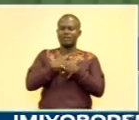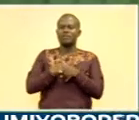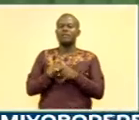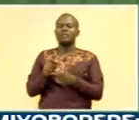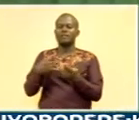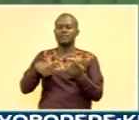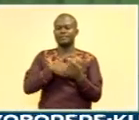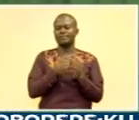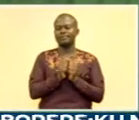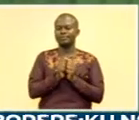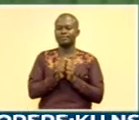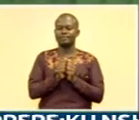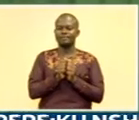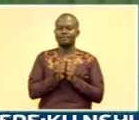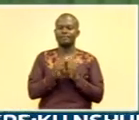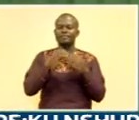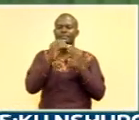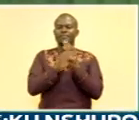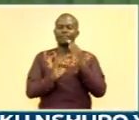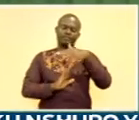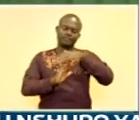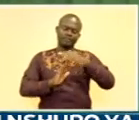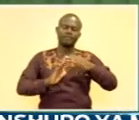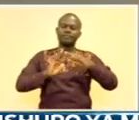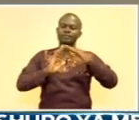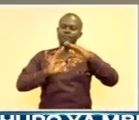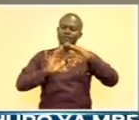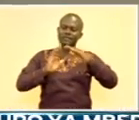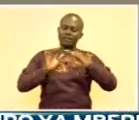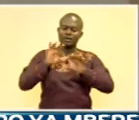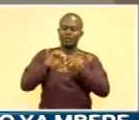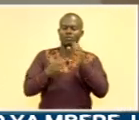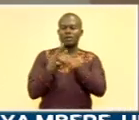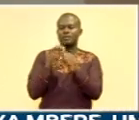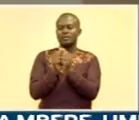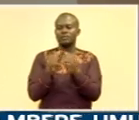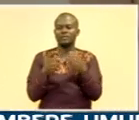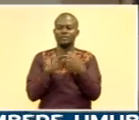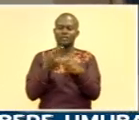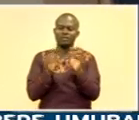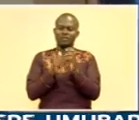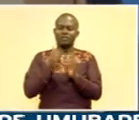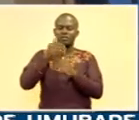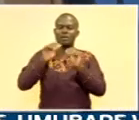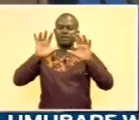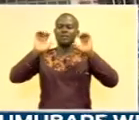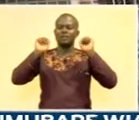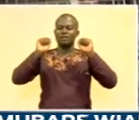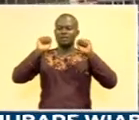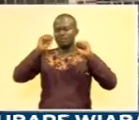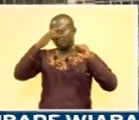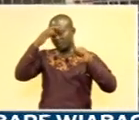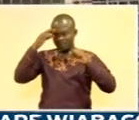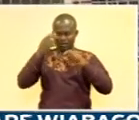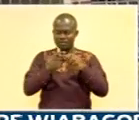nk'abanyampinga. Abayobozi b'uturere batowe basimbura abari batowe mu mwaka wa 2016, ariko bakaza kwegura cyangwa kweguzwa ku